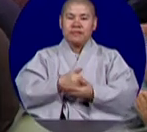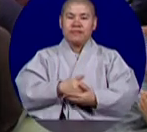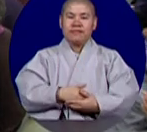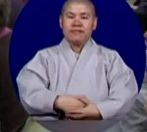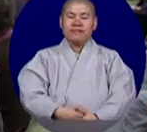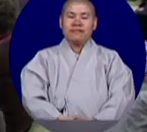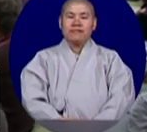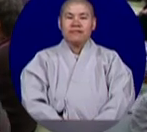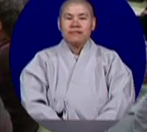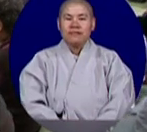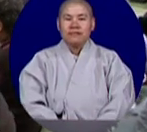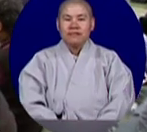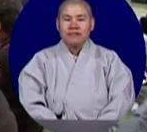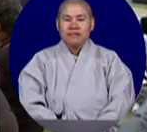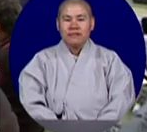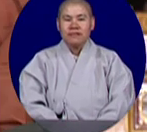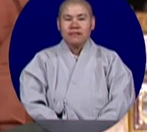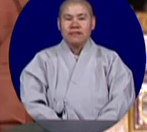답을